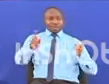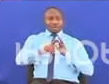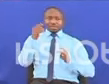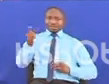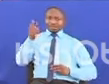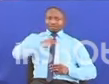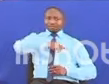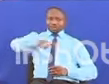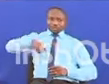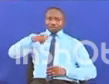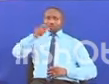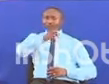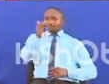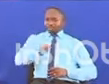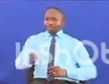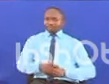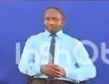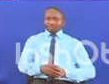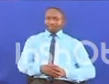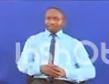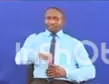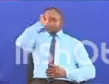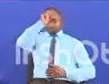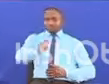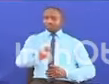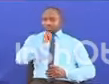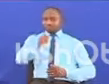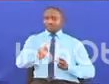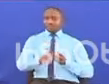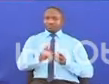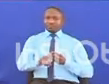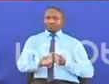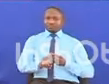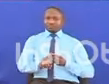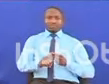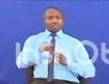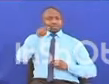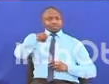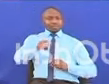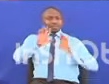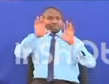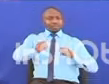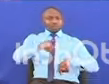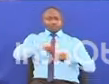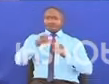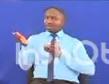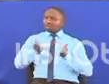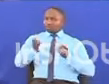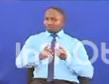taifa letu na Watanzania kwa ujumla. Mheshimiwa Spika, hii ripoti wakati